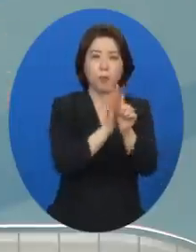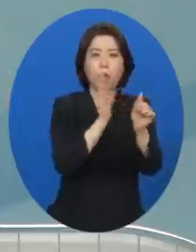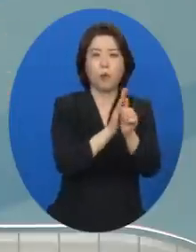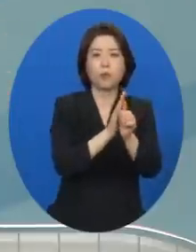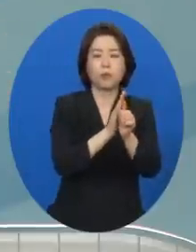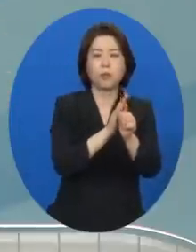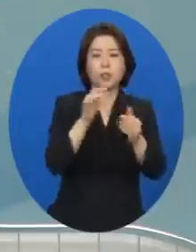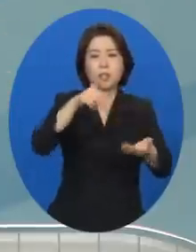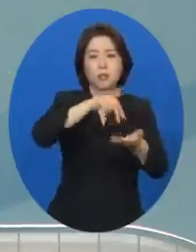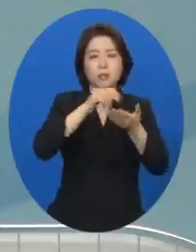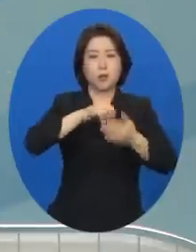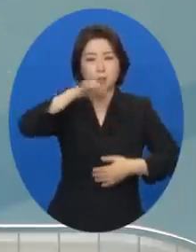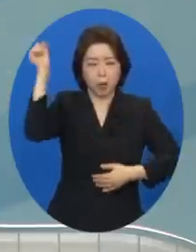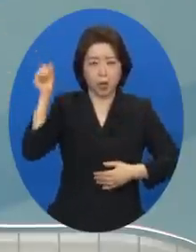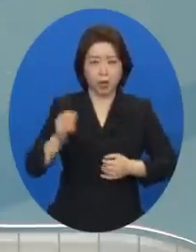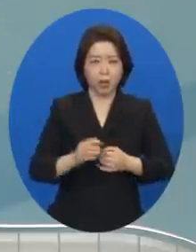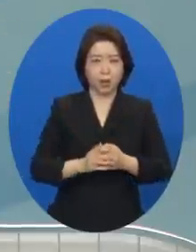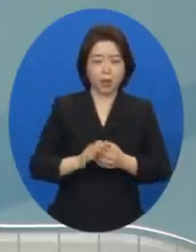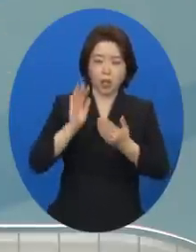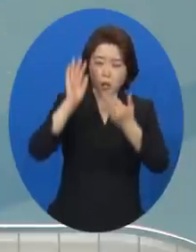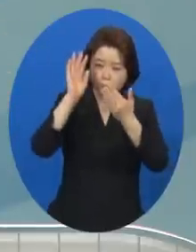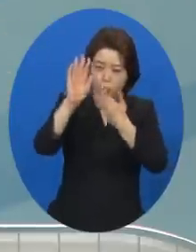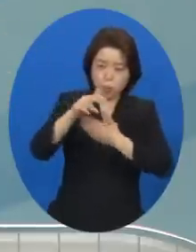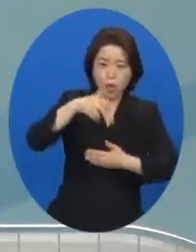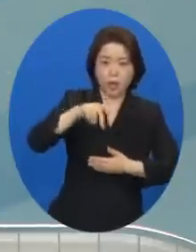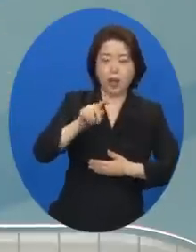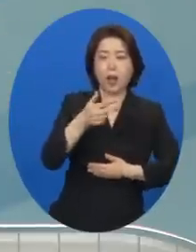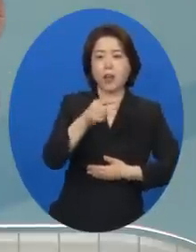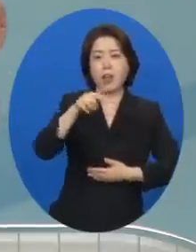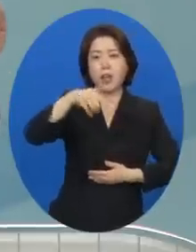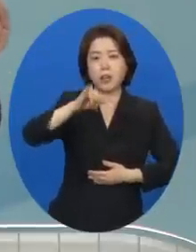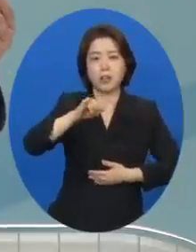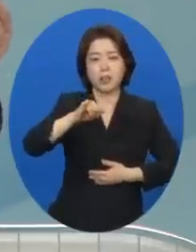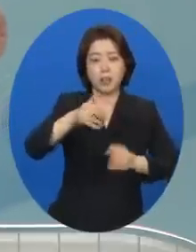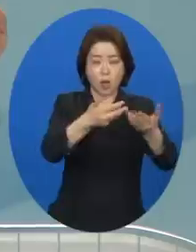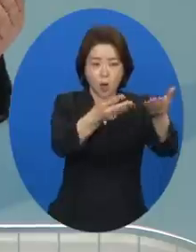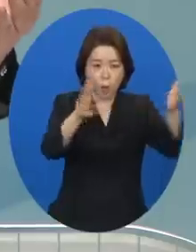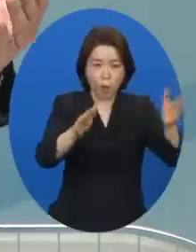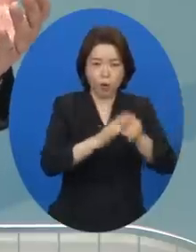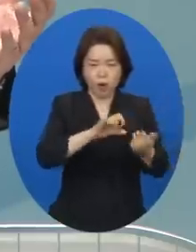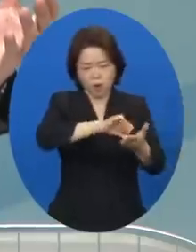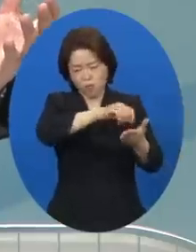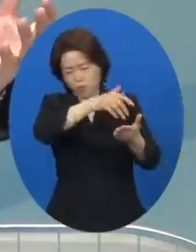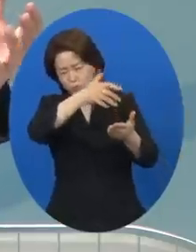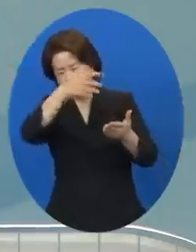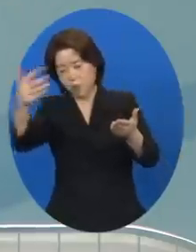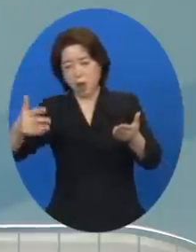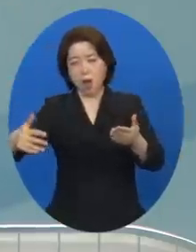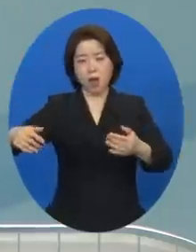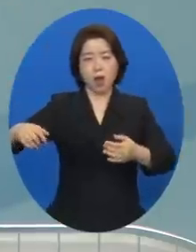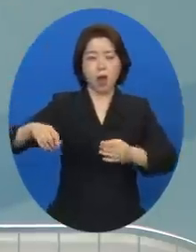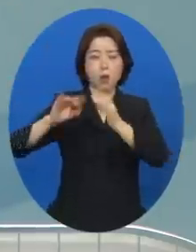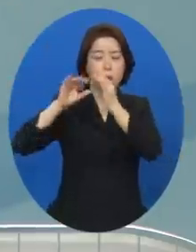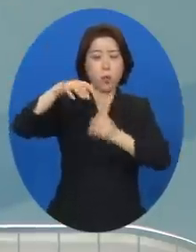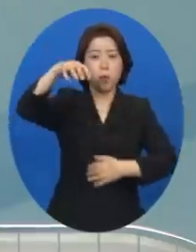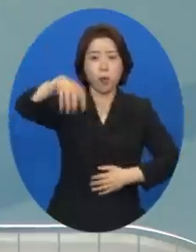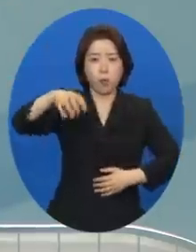가 내기 올 링컨 센터 유명한 그런 연주회장 에서